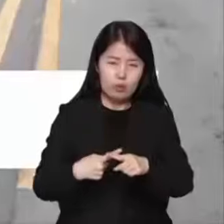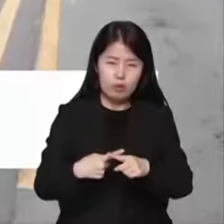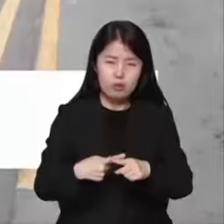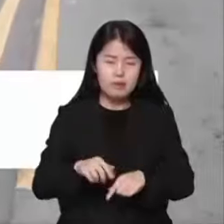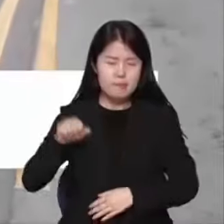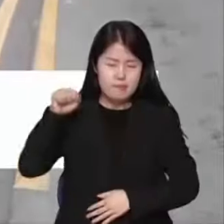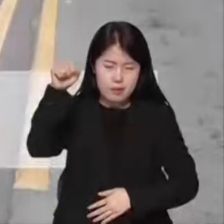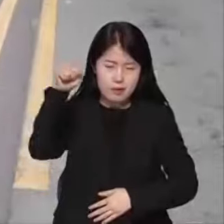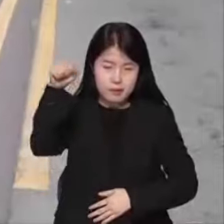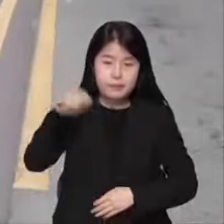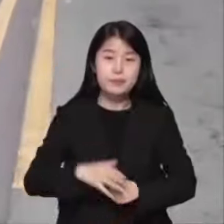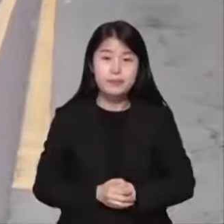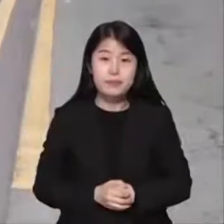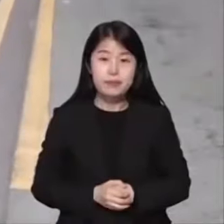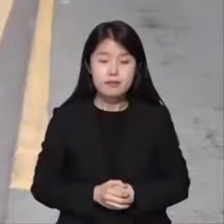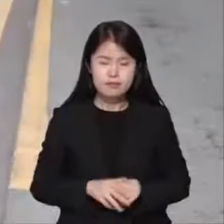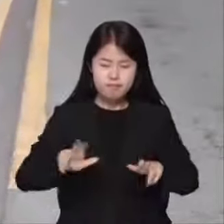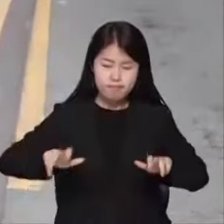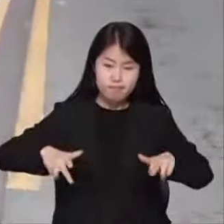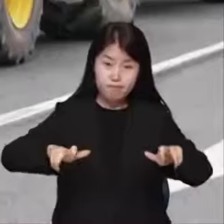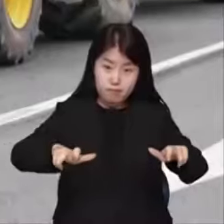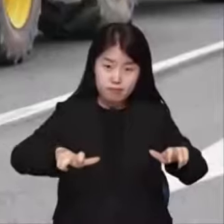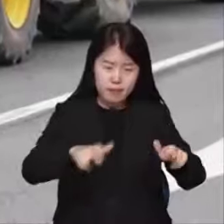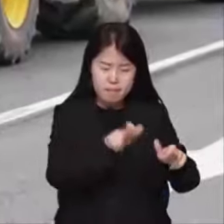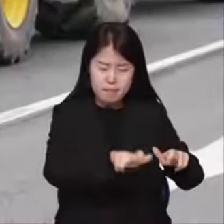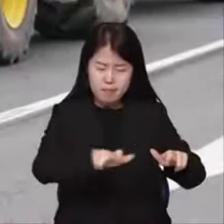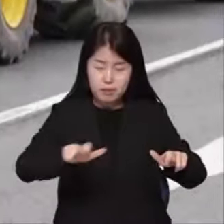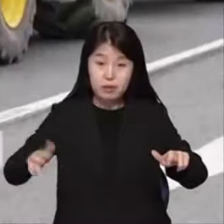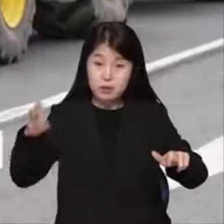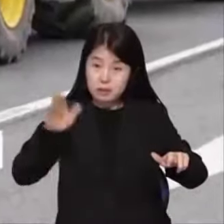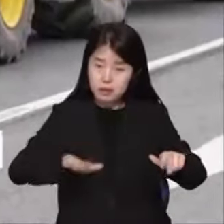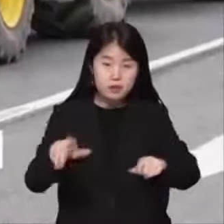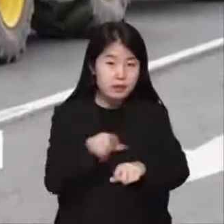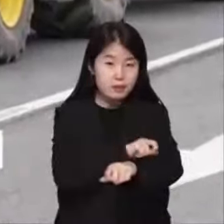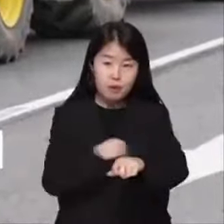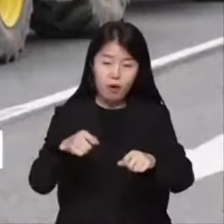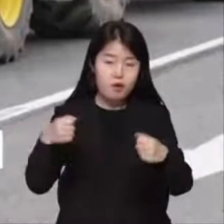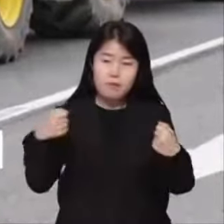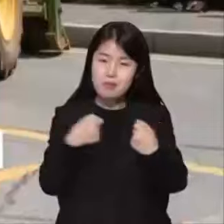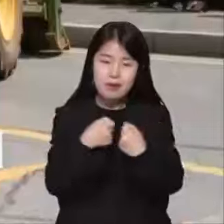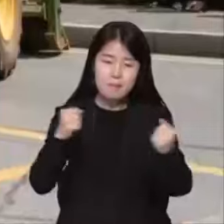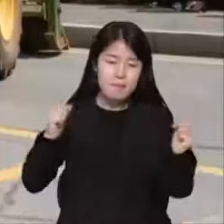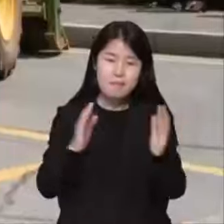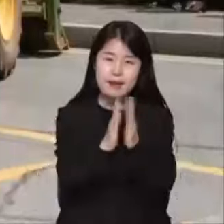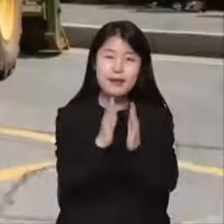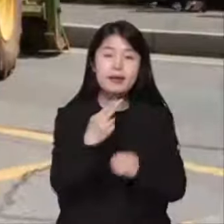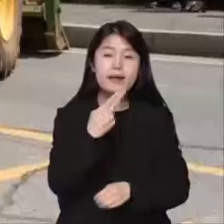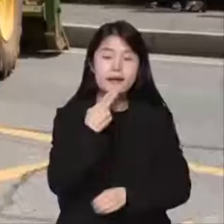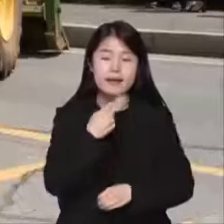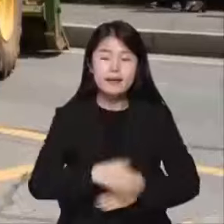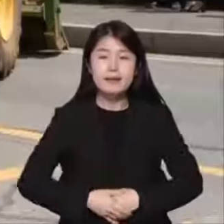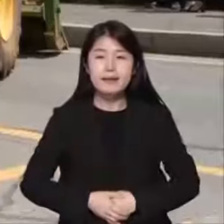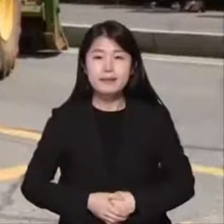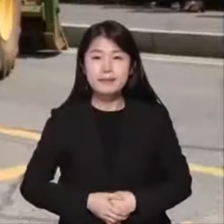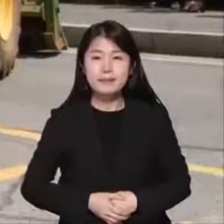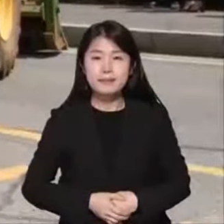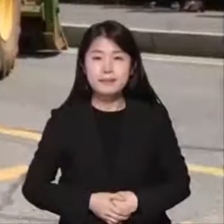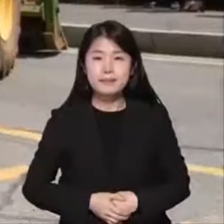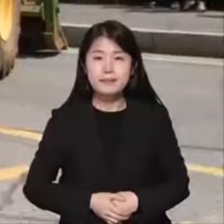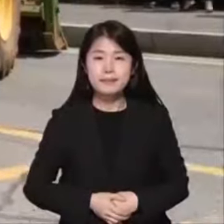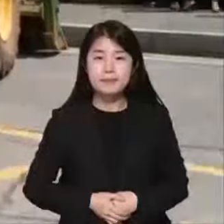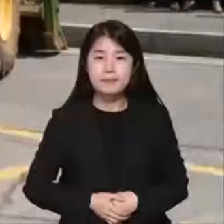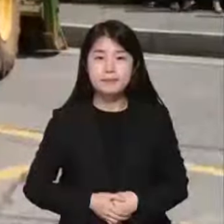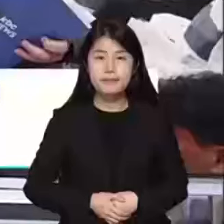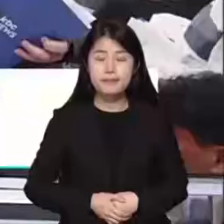것이다. 트랙터와 농기계를 앞세웠지만 다행히 별다른 충돌은 없었습니다. KBC 강동일입니다.